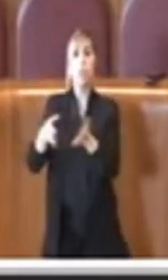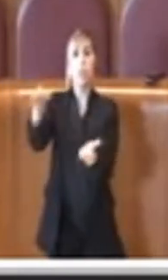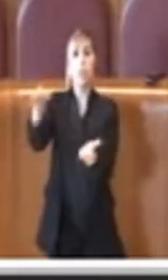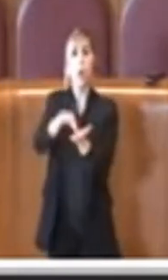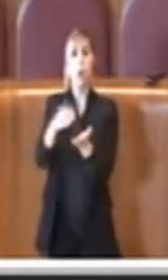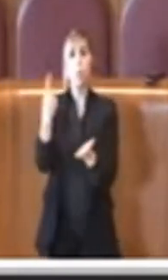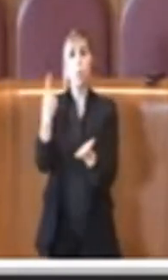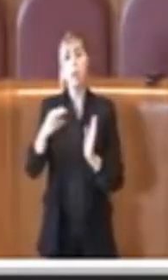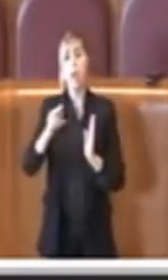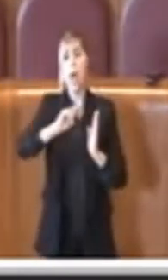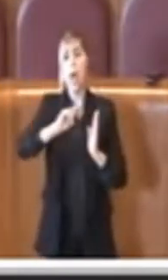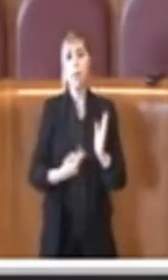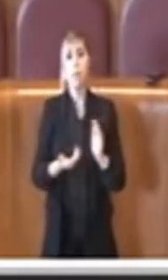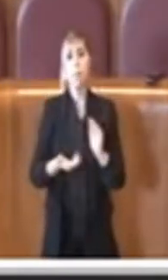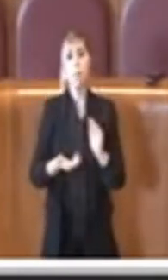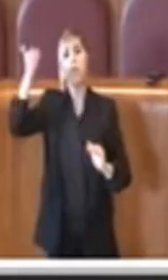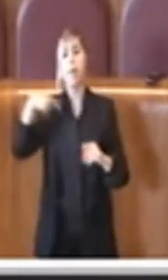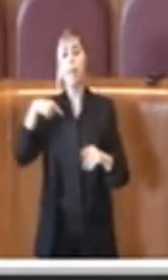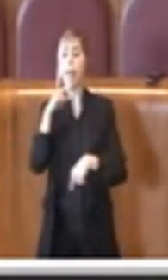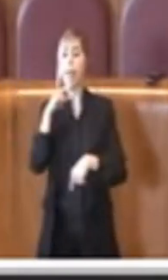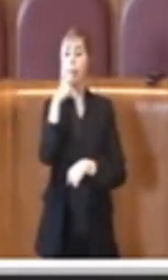questo emendamento la maggioranza voterà no grazie presidente